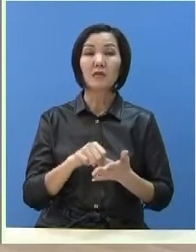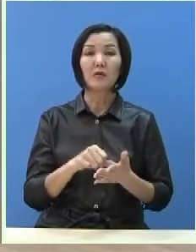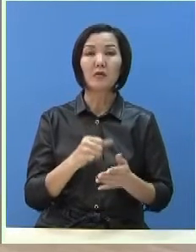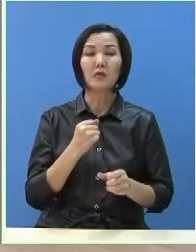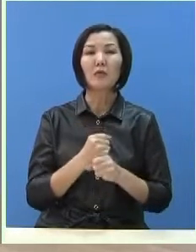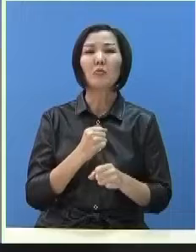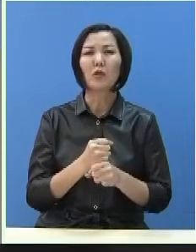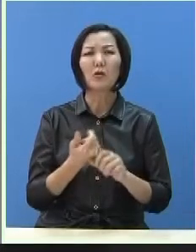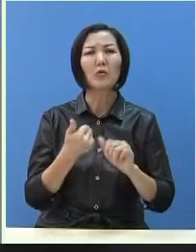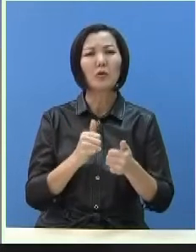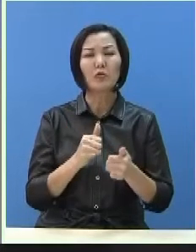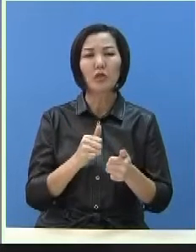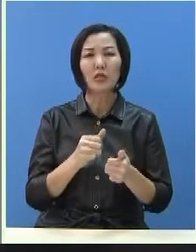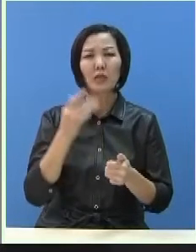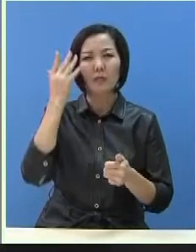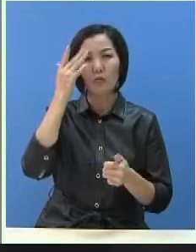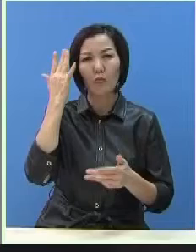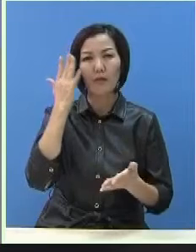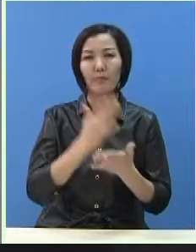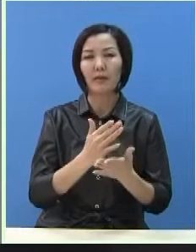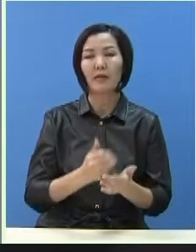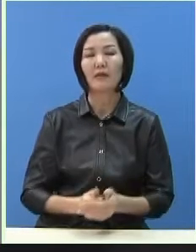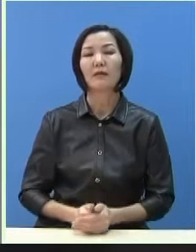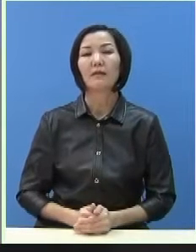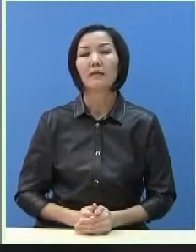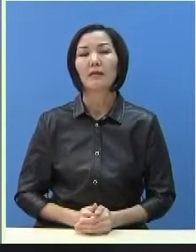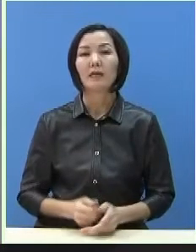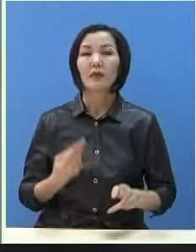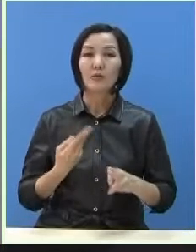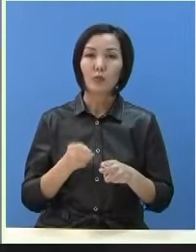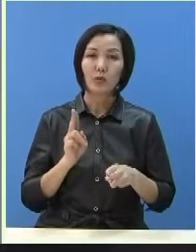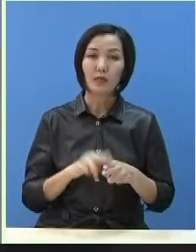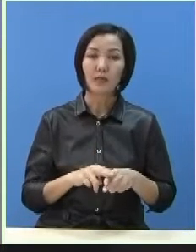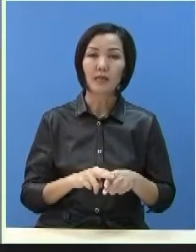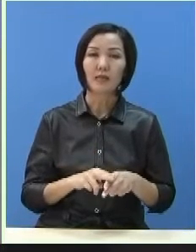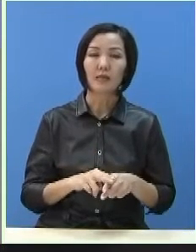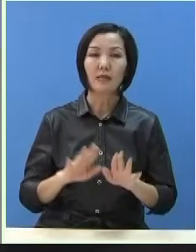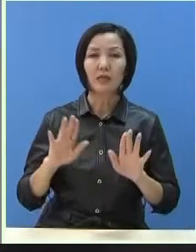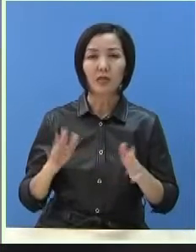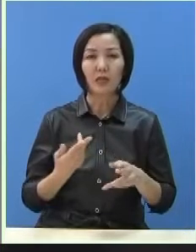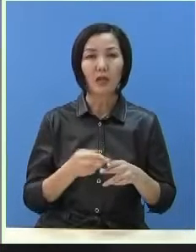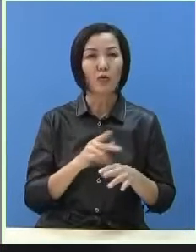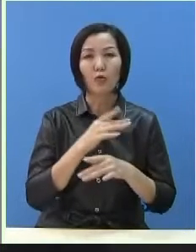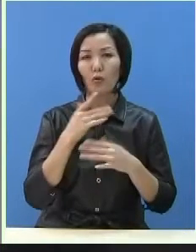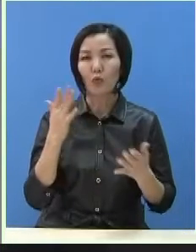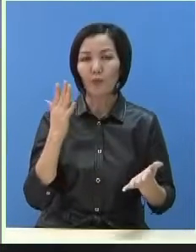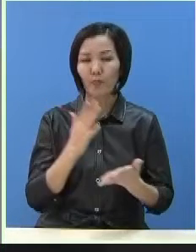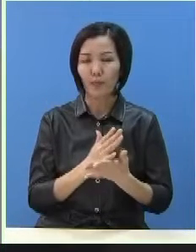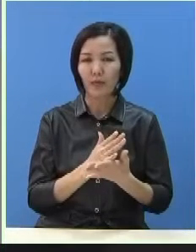өзгереді деген ұғым қазіргі кезде көп адамдарда басым. Сондықтан осындай жағдай бізде көп орын алып